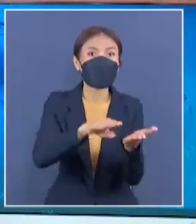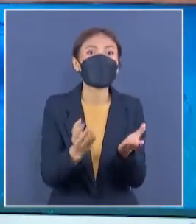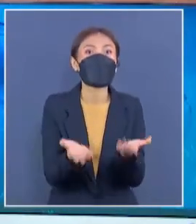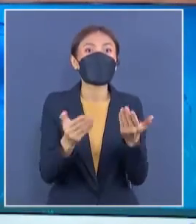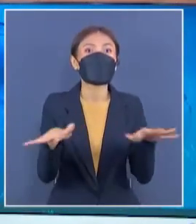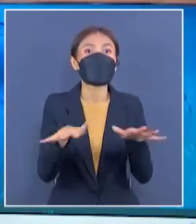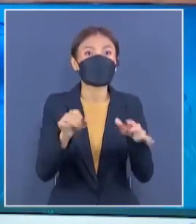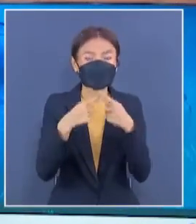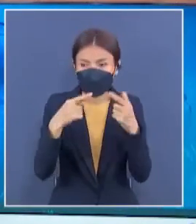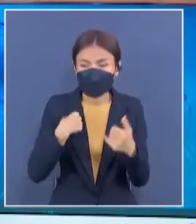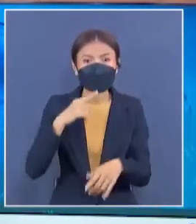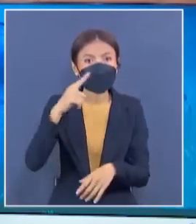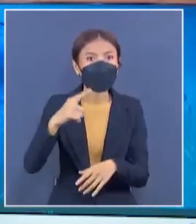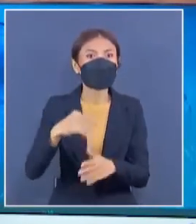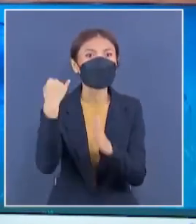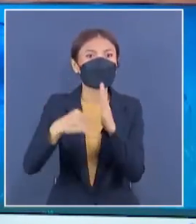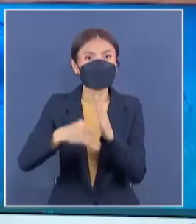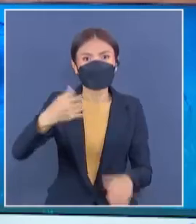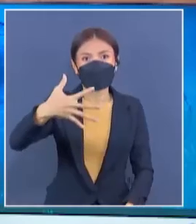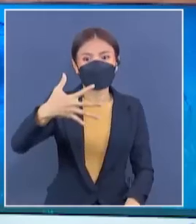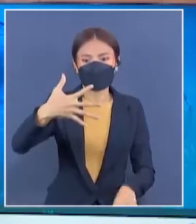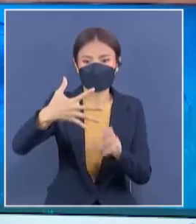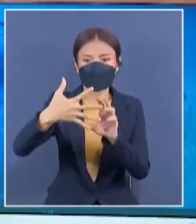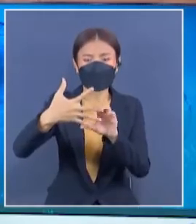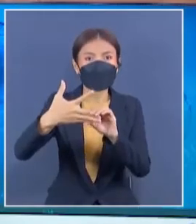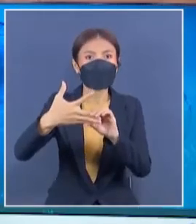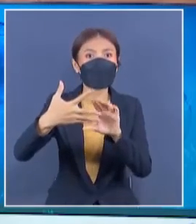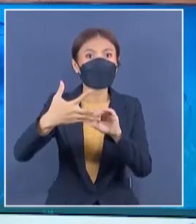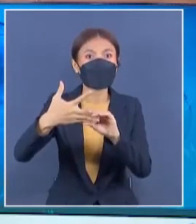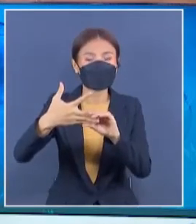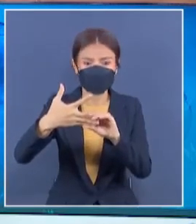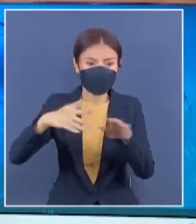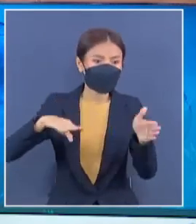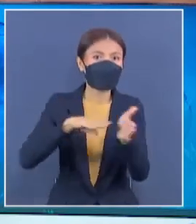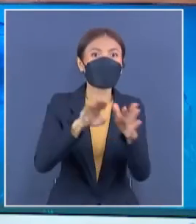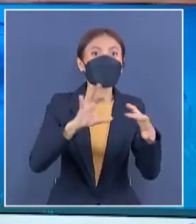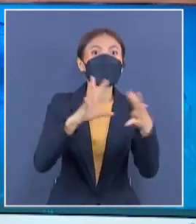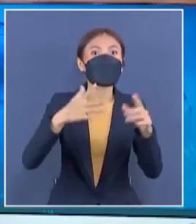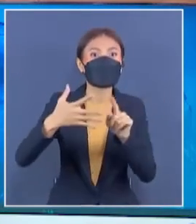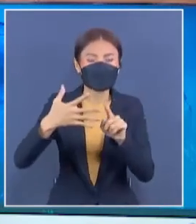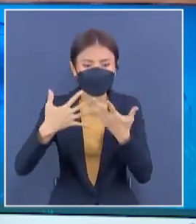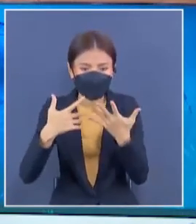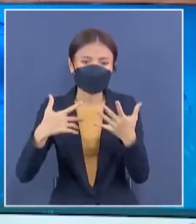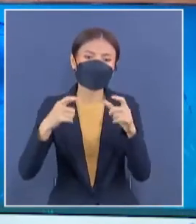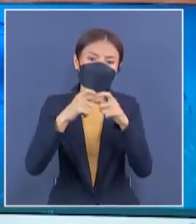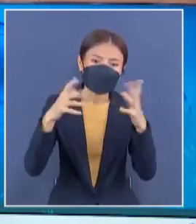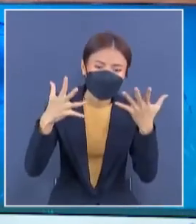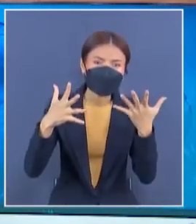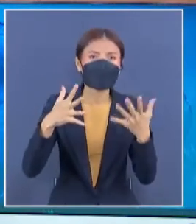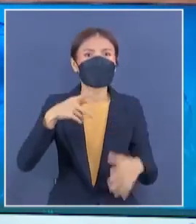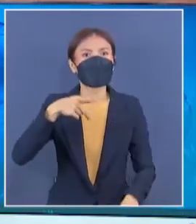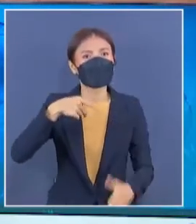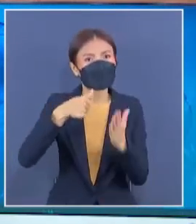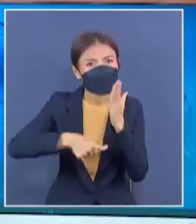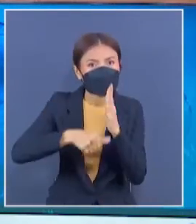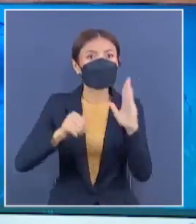ที่ไม่เกี่ยวกับอุบัติเหตุแต่เป็นความรับผิดชอบของเรานะ เร ื่องของใบอนุญาตขาดการต่ออายุรถไม่เสียภาษีไม่ทำพรบซึ่